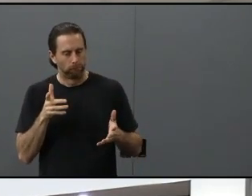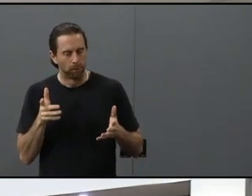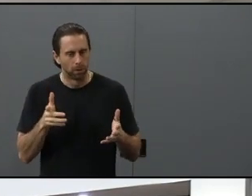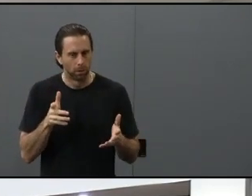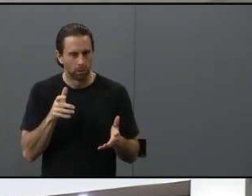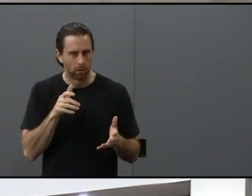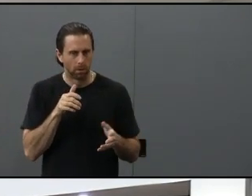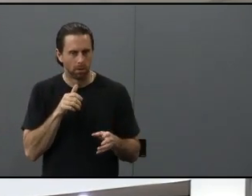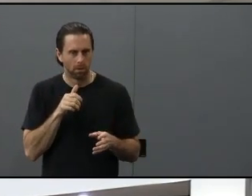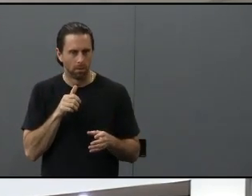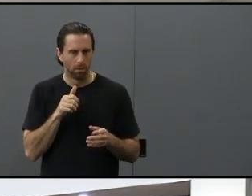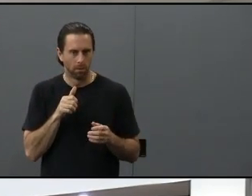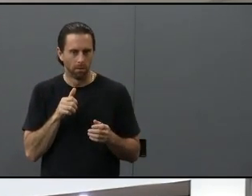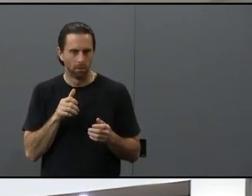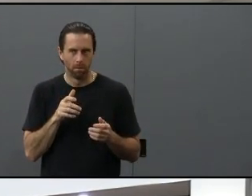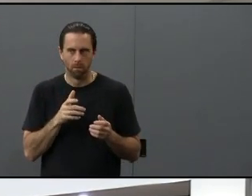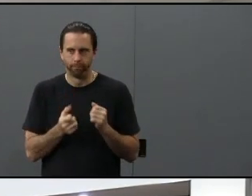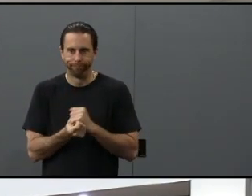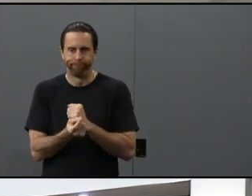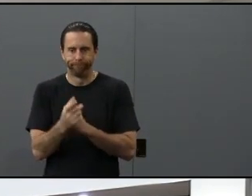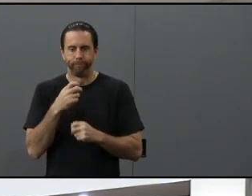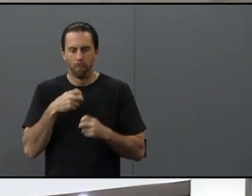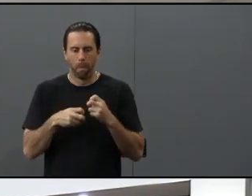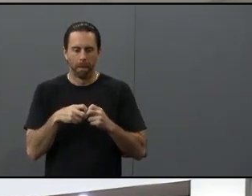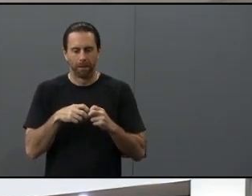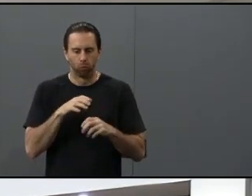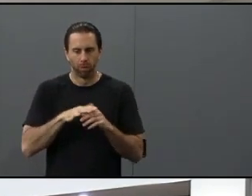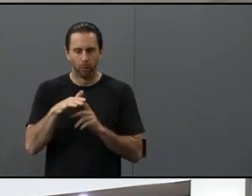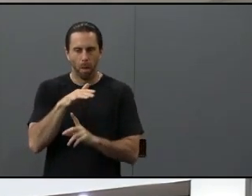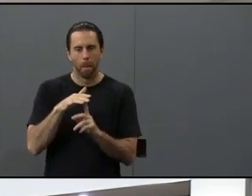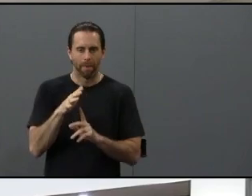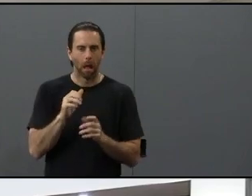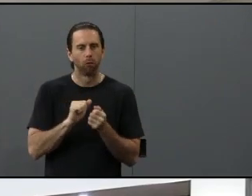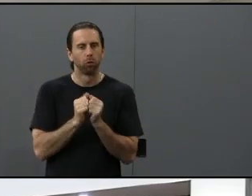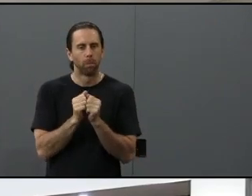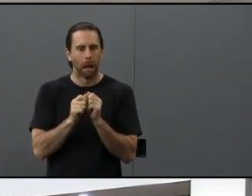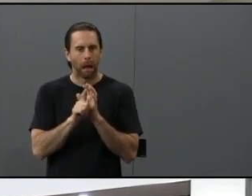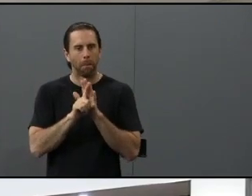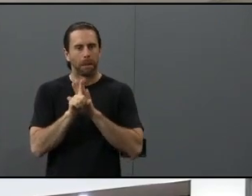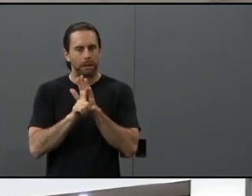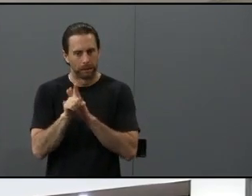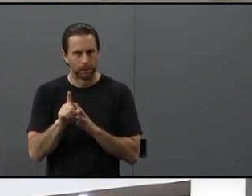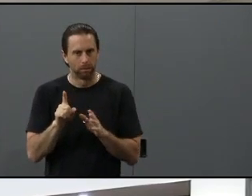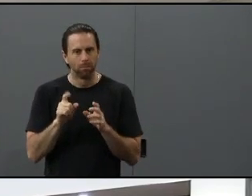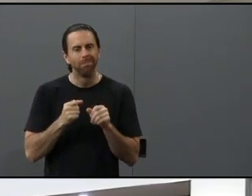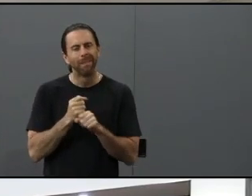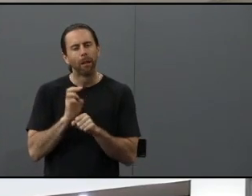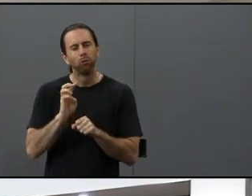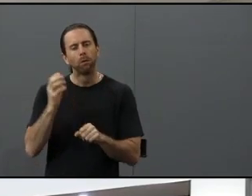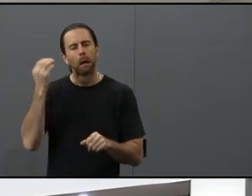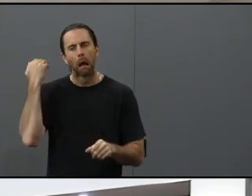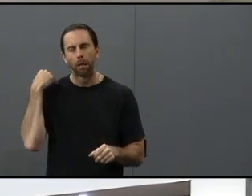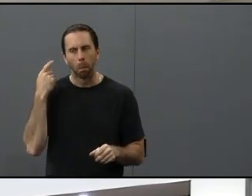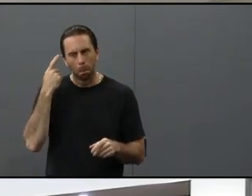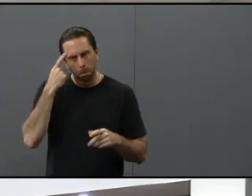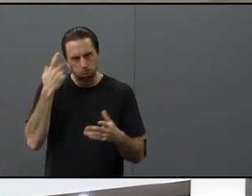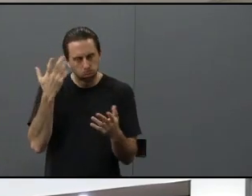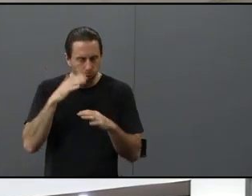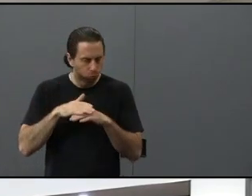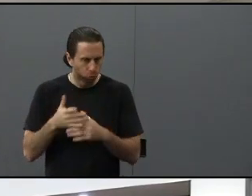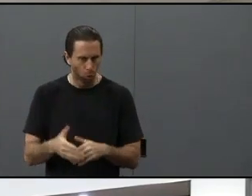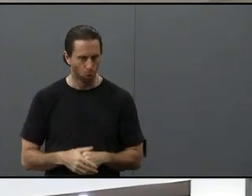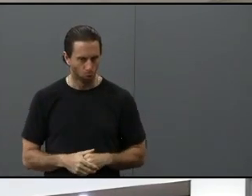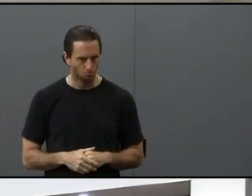les problématiques qui qui surgissent aujourd'hui au niveau environnemental changement climatique et cetera dans les années 60 on on pensait pas à ça là